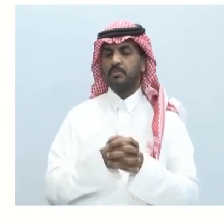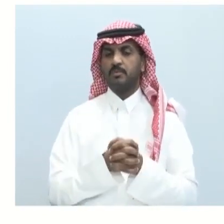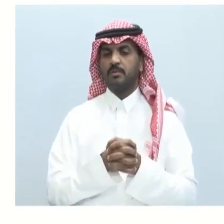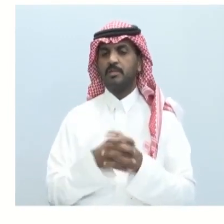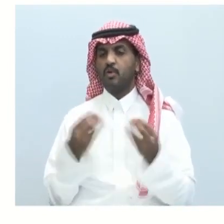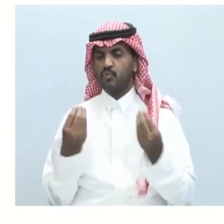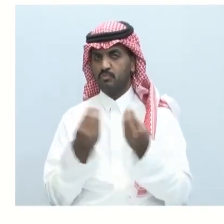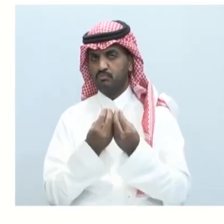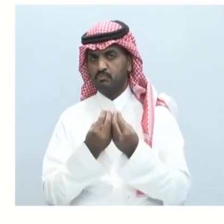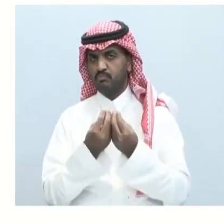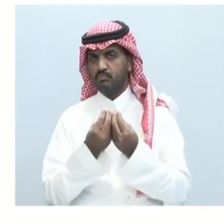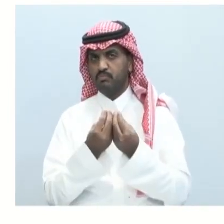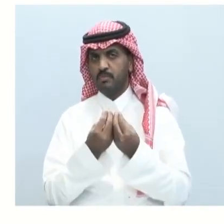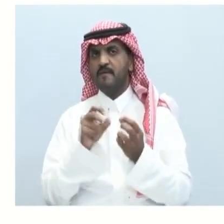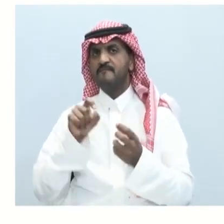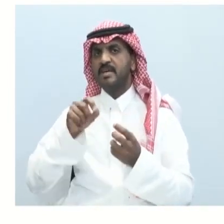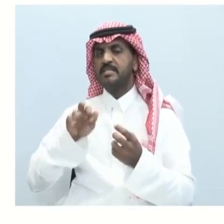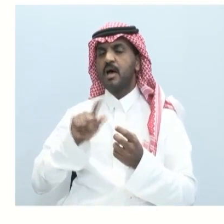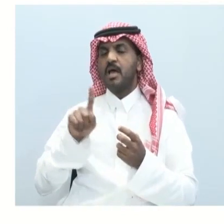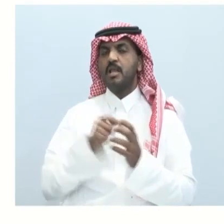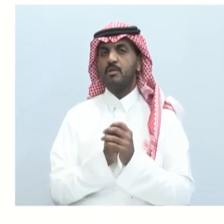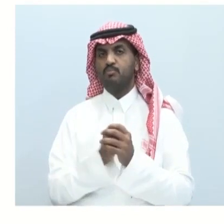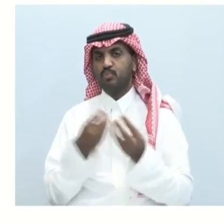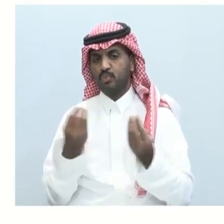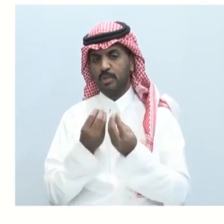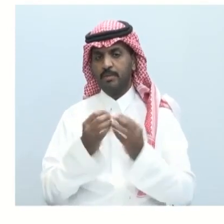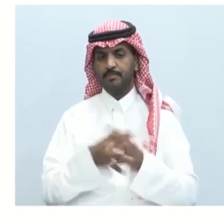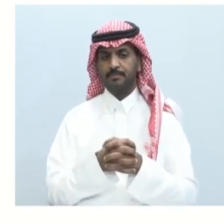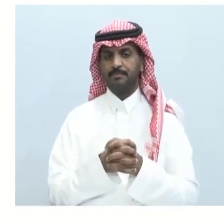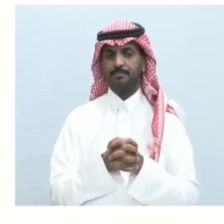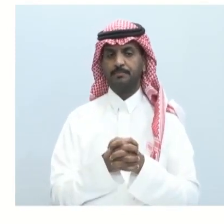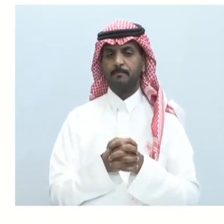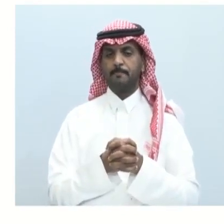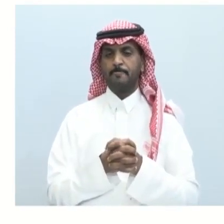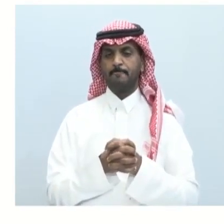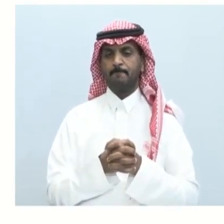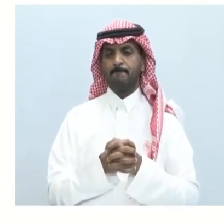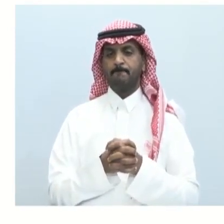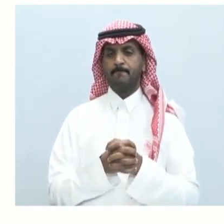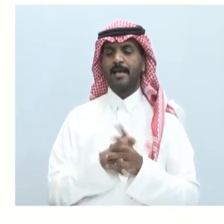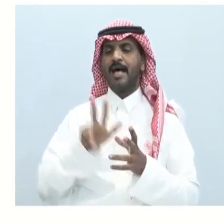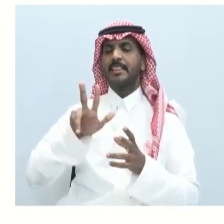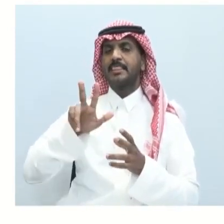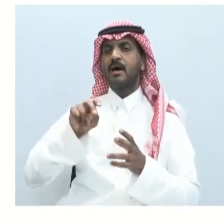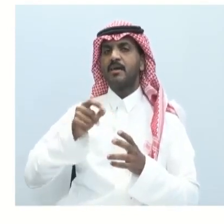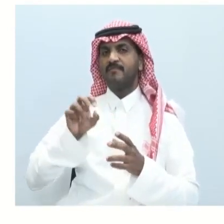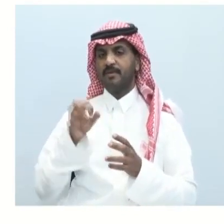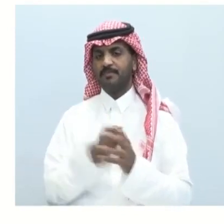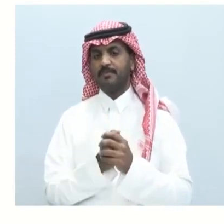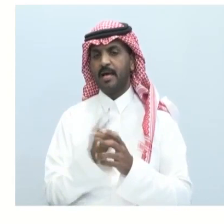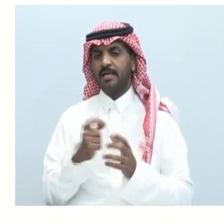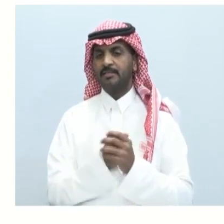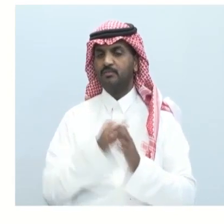تضم فصائل ماذا متقاربه هي تضم ماذا فصائل متقاربه الطائفه ايضا هي